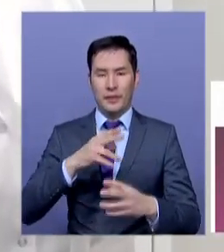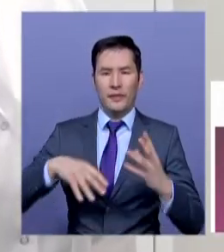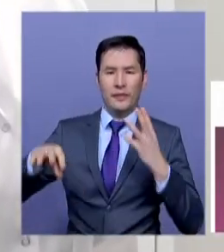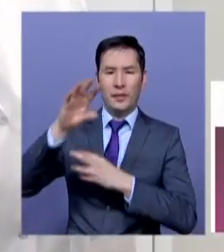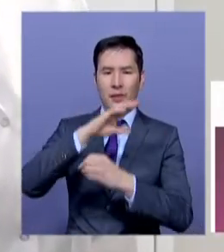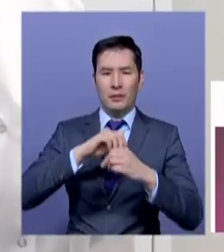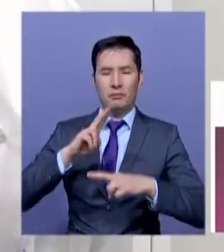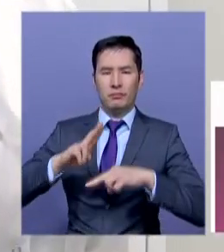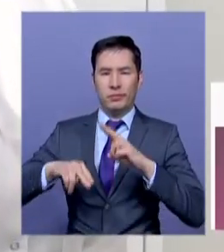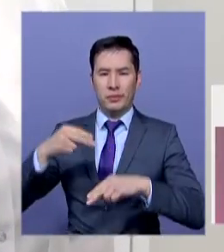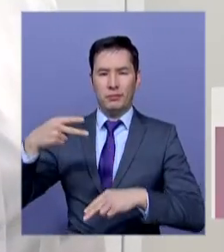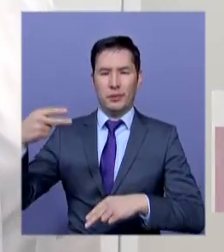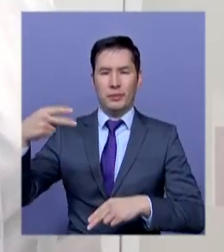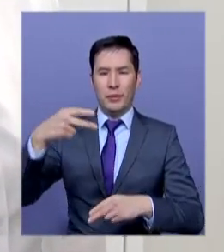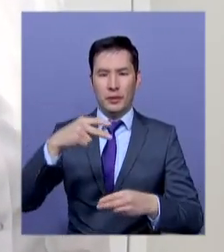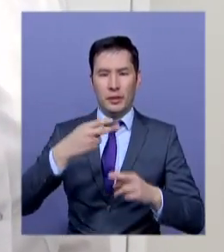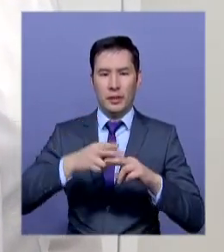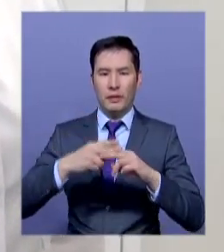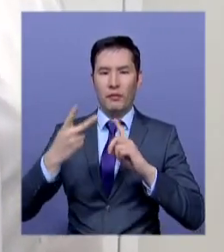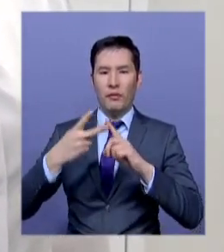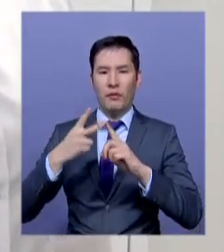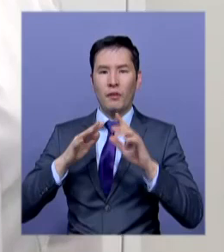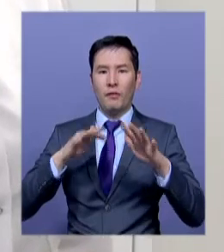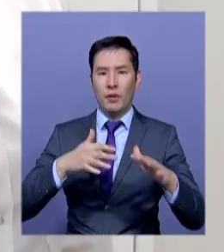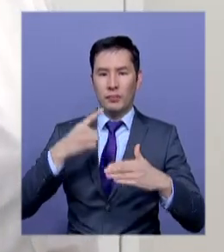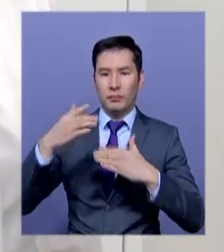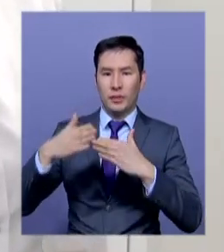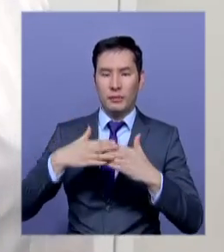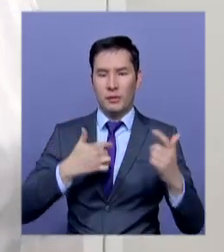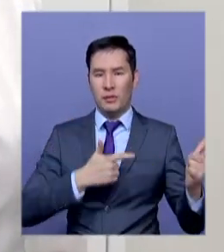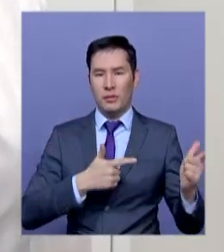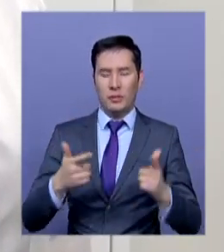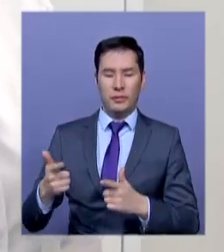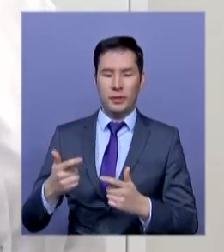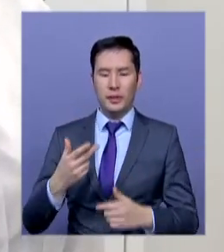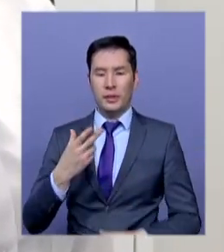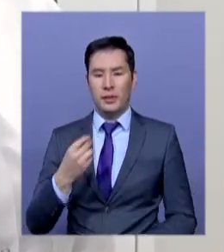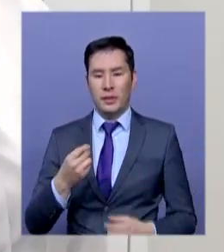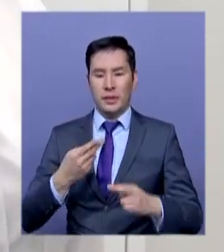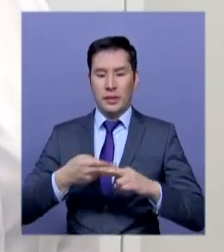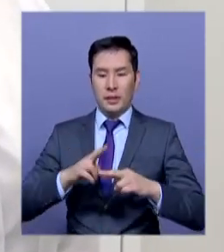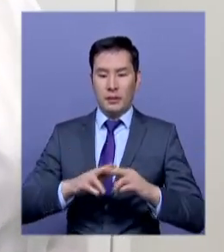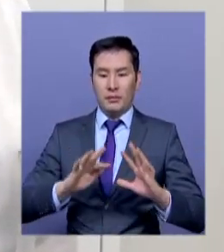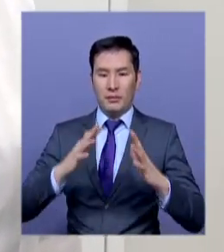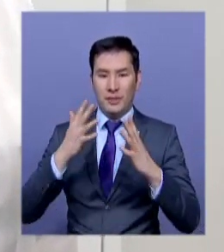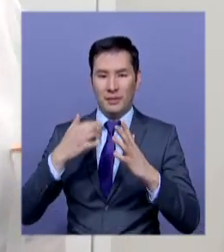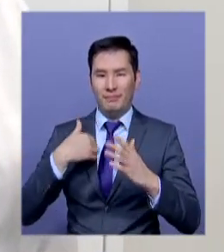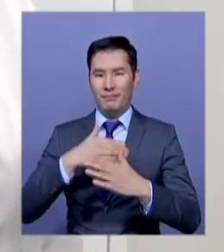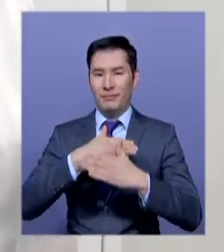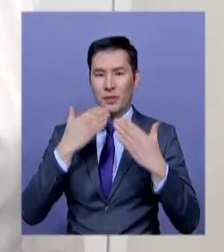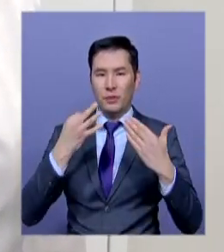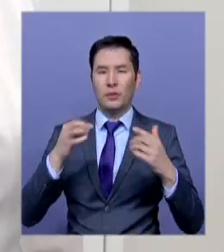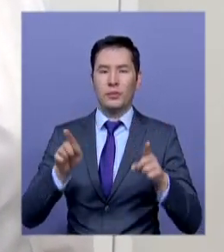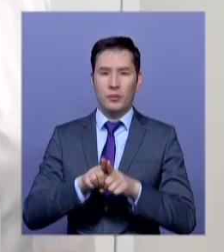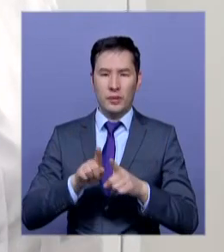Біз вирустың екінші толқынына дайындалып жатырмыз. Әрқашан алдын ала дайын болуымыз керек. Әрине, бұл жағдайда болдырмағанымыз дұрыс. Сондықтан қандай да